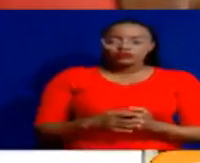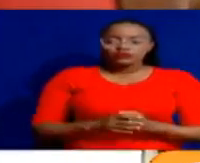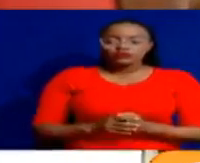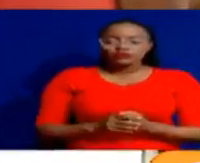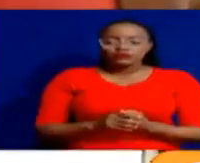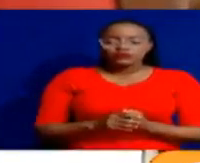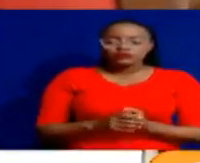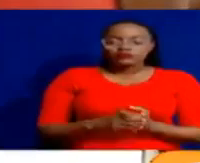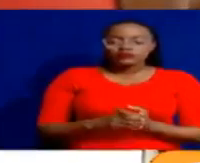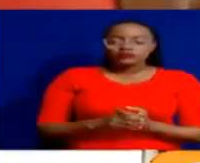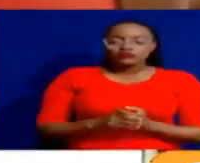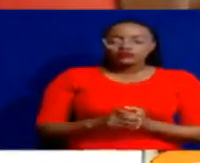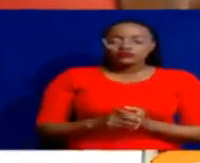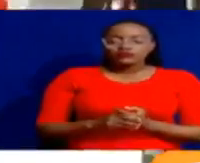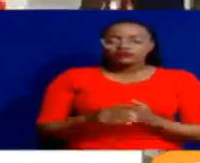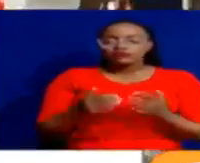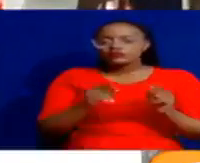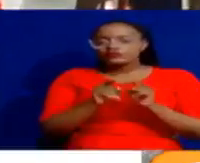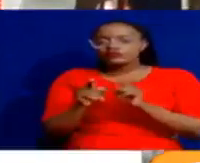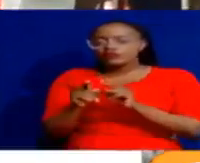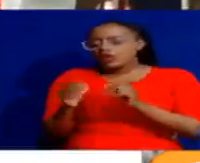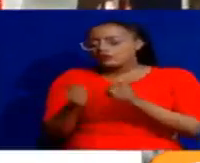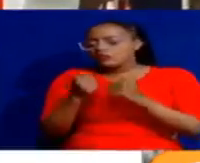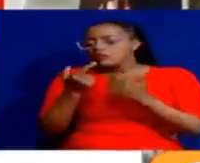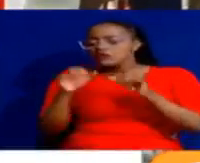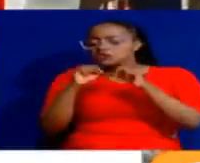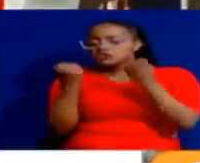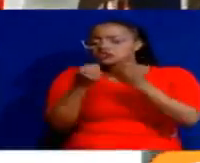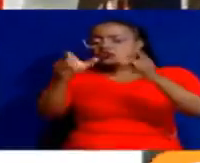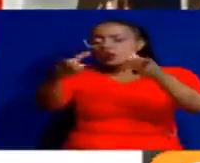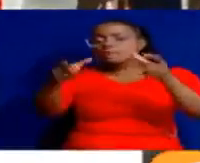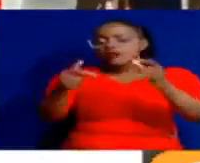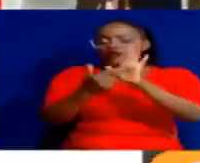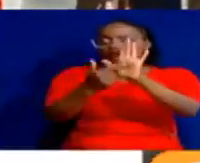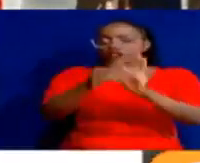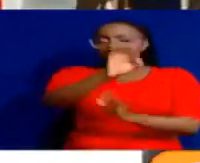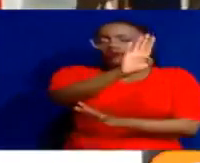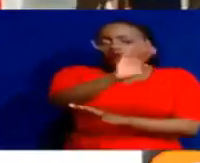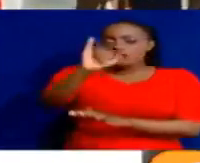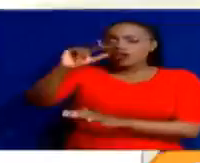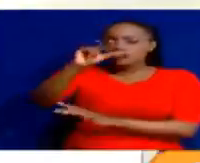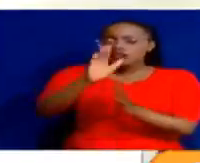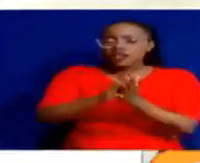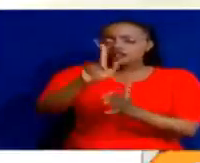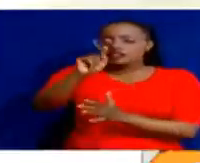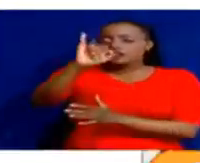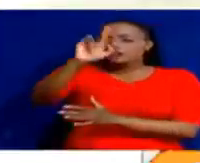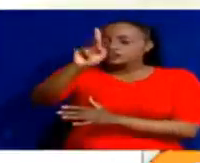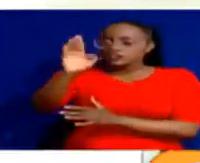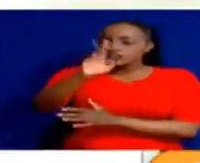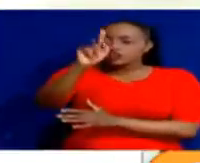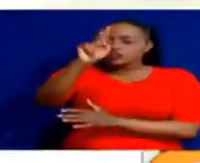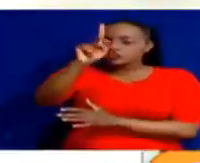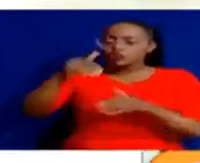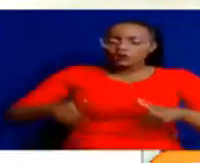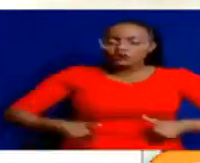yanapanuka mpaka kwa constituency, yanapanuka. Mitandao ya kijamii kama vile Facebook, Instagram na TikTok imeibukiwa